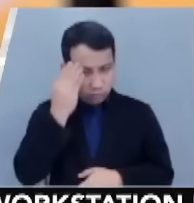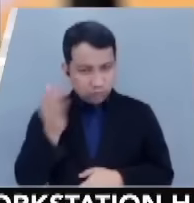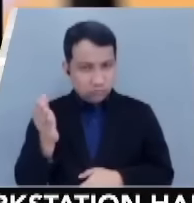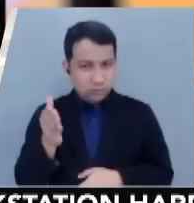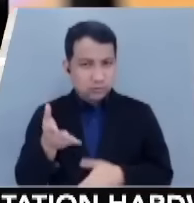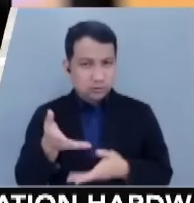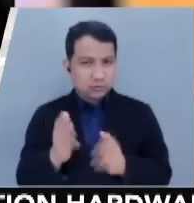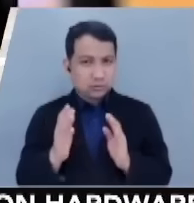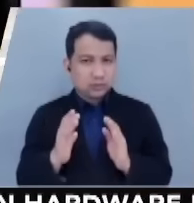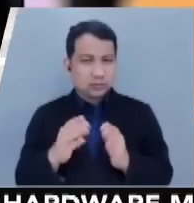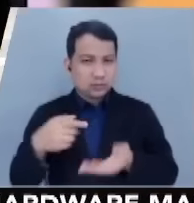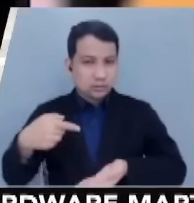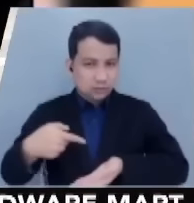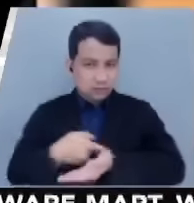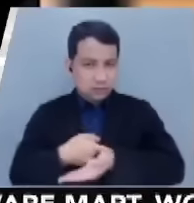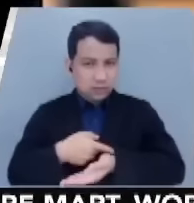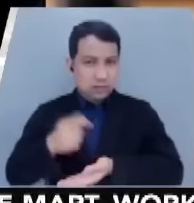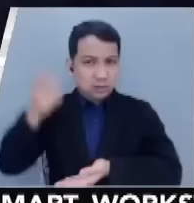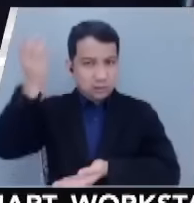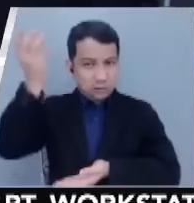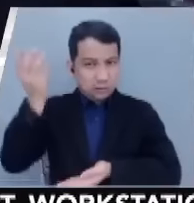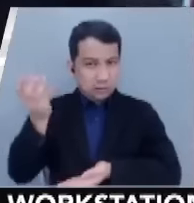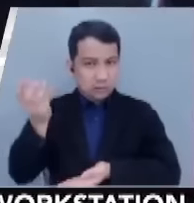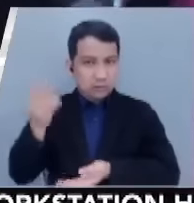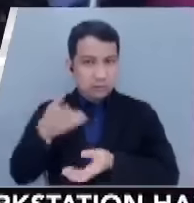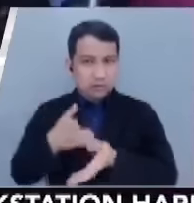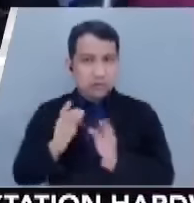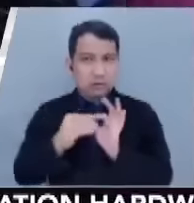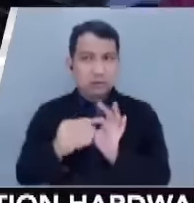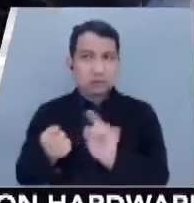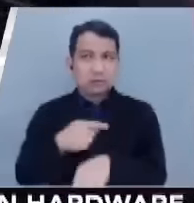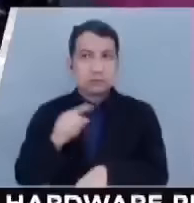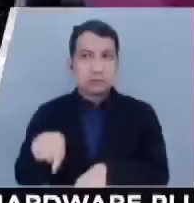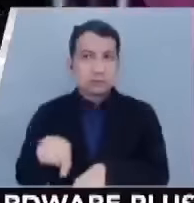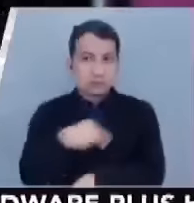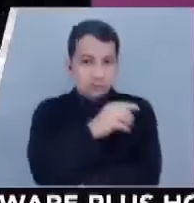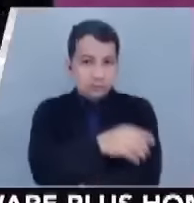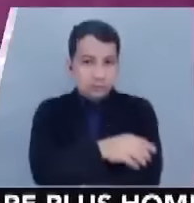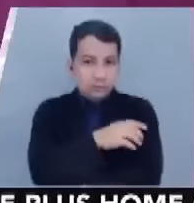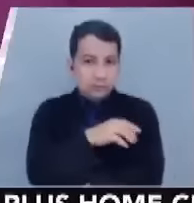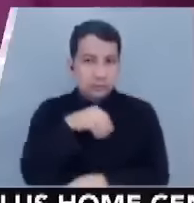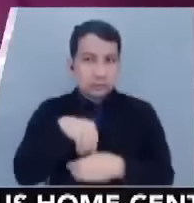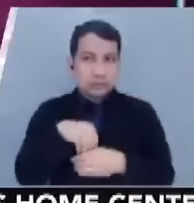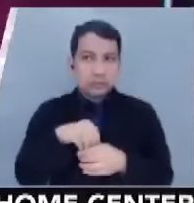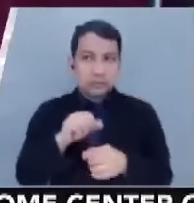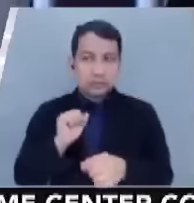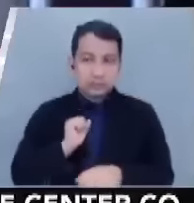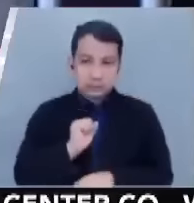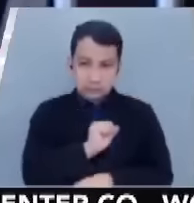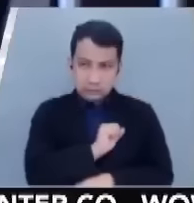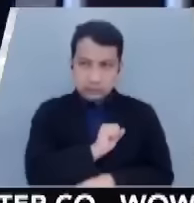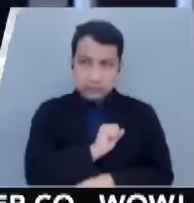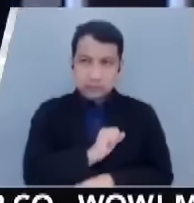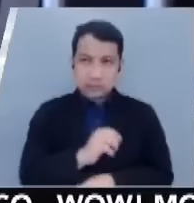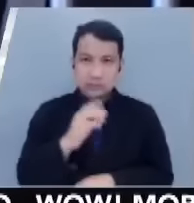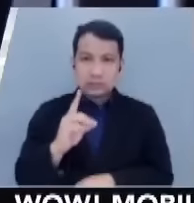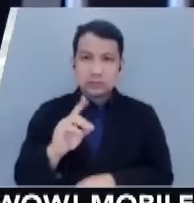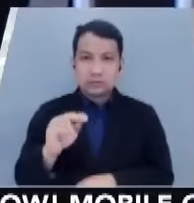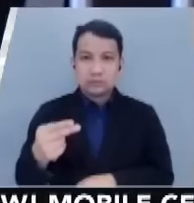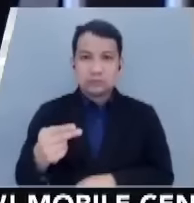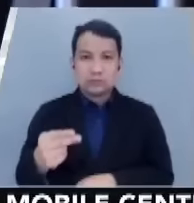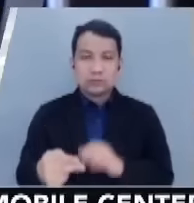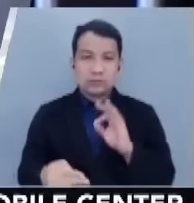Padilla dahil ginawa ito ng walang abiso mula sa klinik ng Senado. Ayon kay Biday, mismong DOH at FDA na raw ang